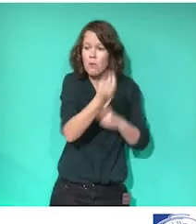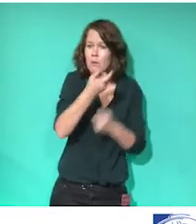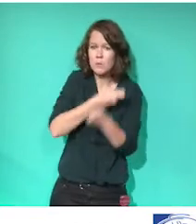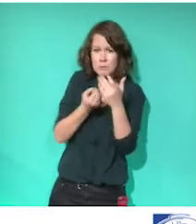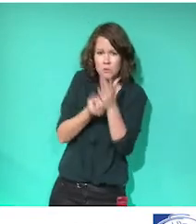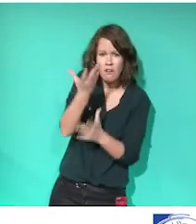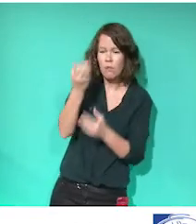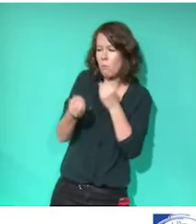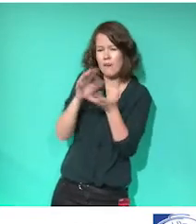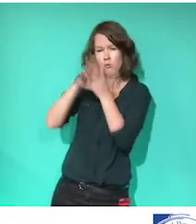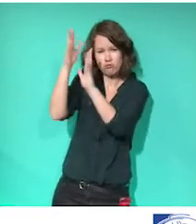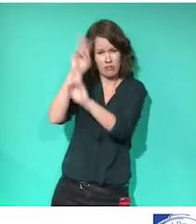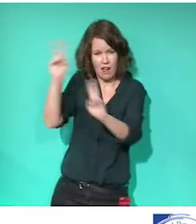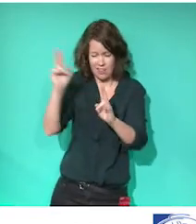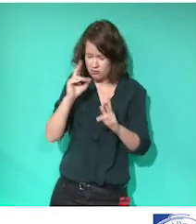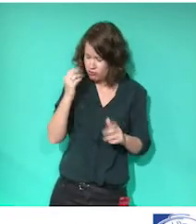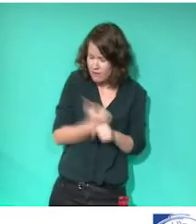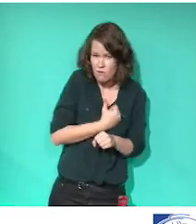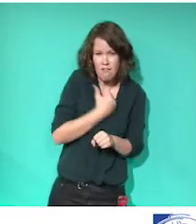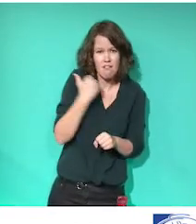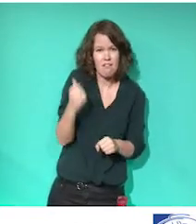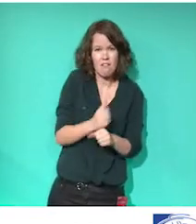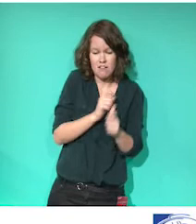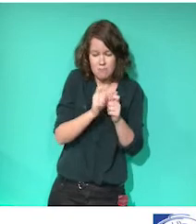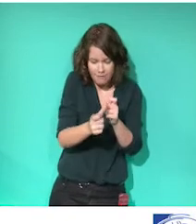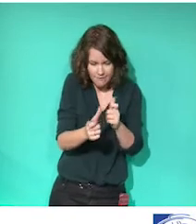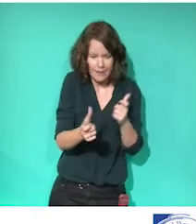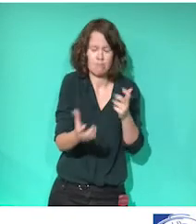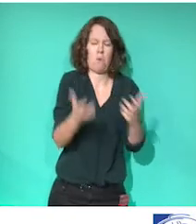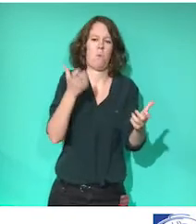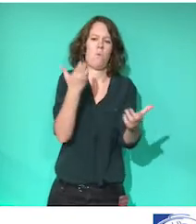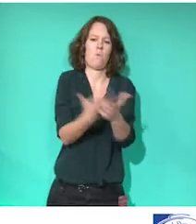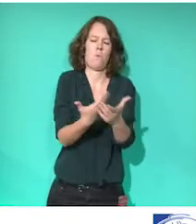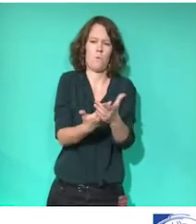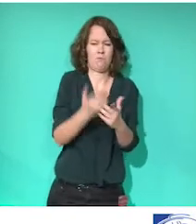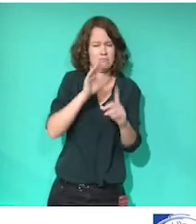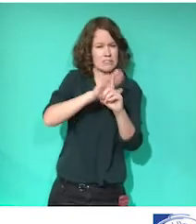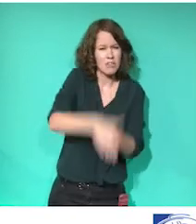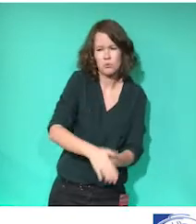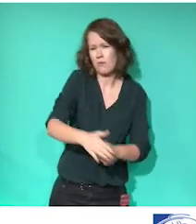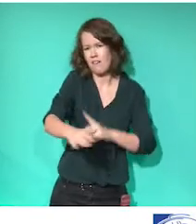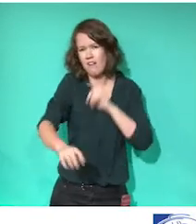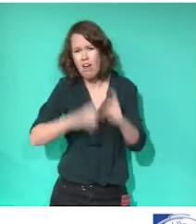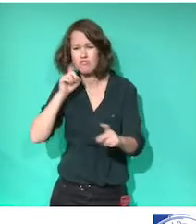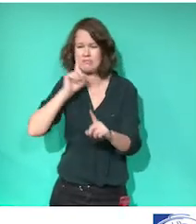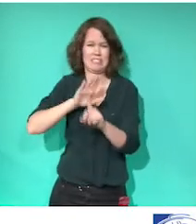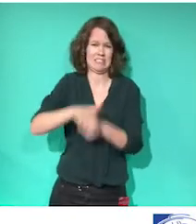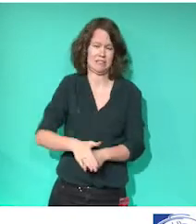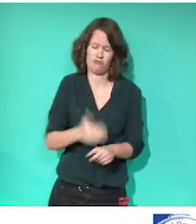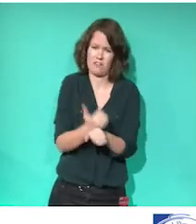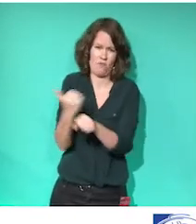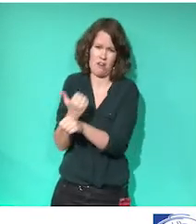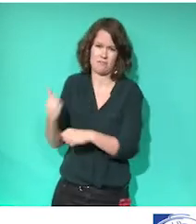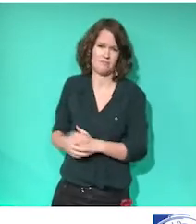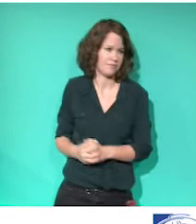des évolutions, à chaque fois, on retrouve les mêmes questions de discrimination, de violence et de sexisme.